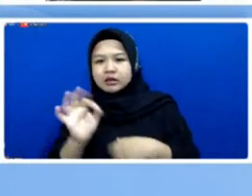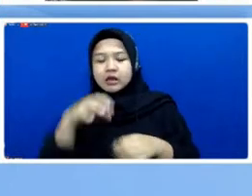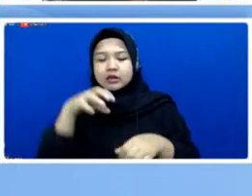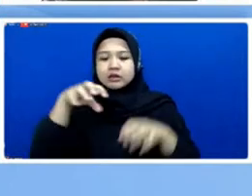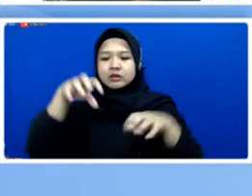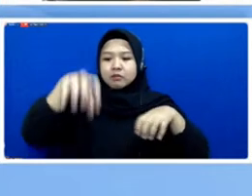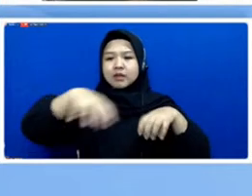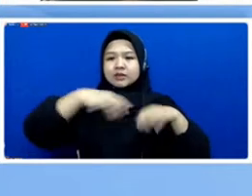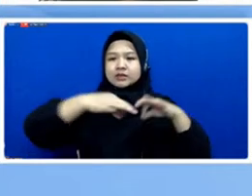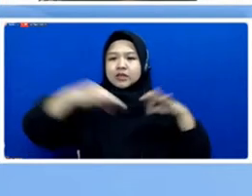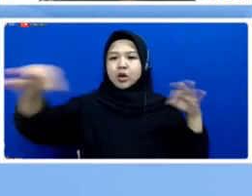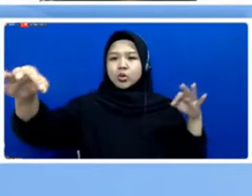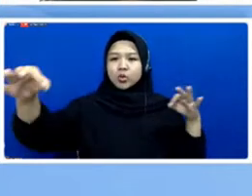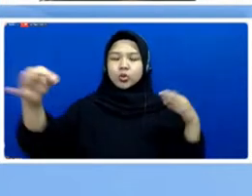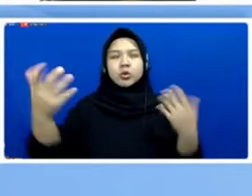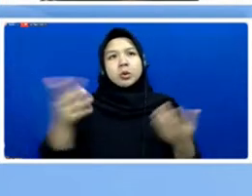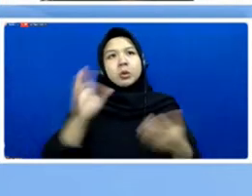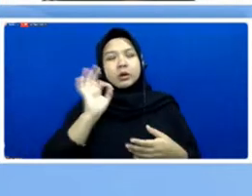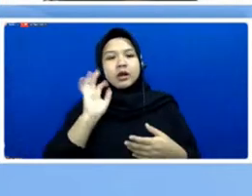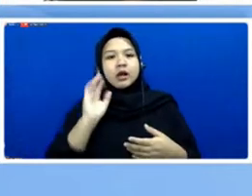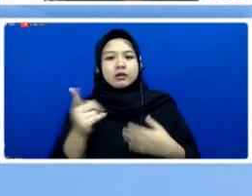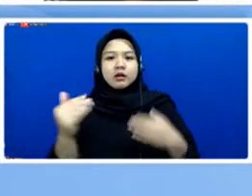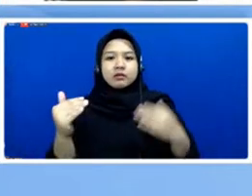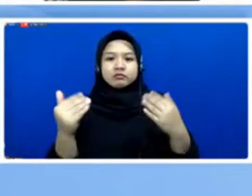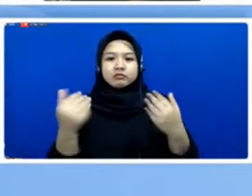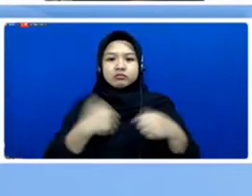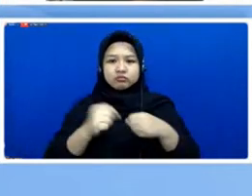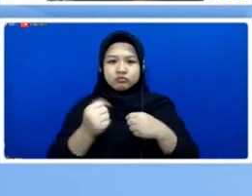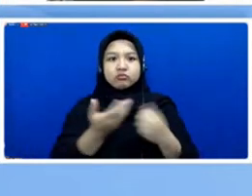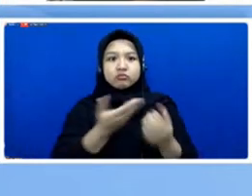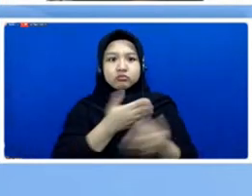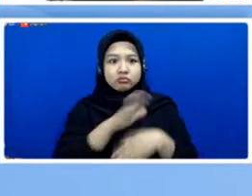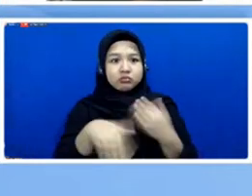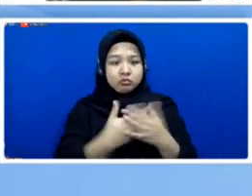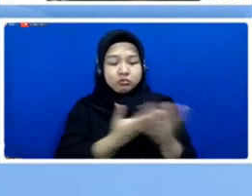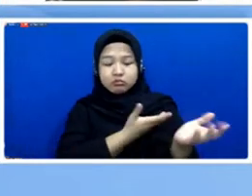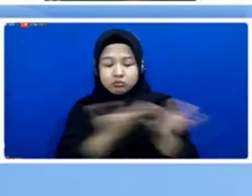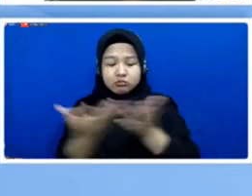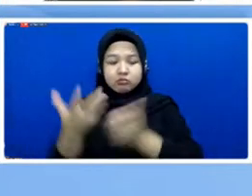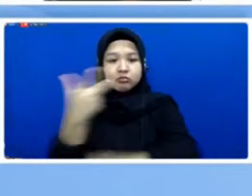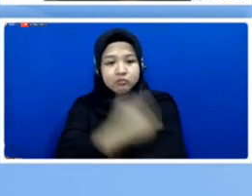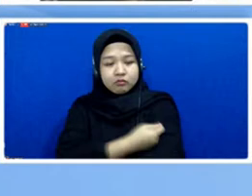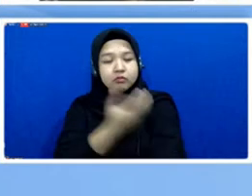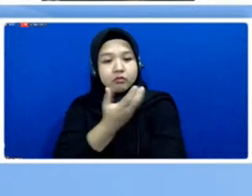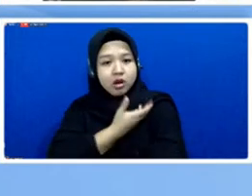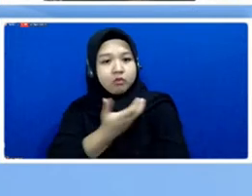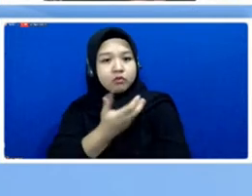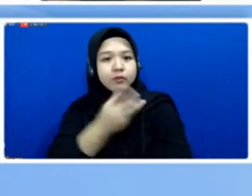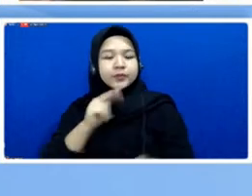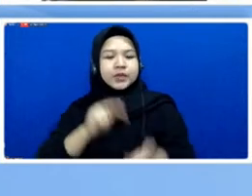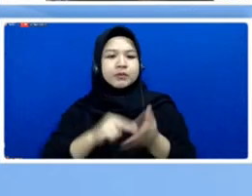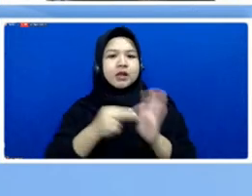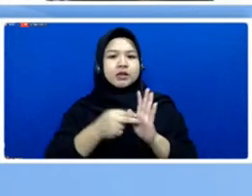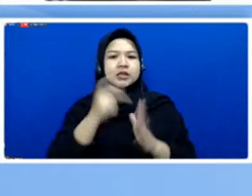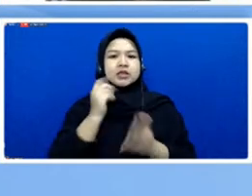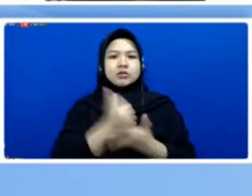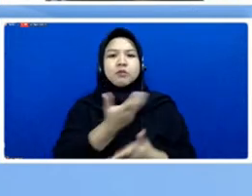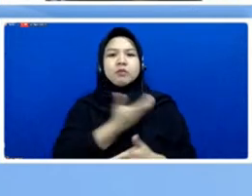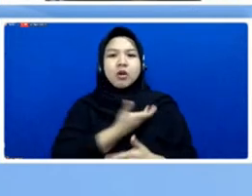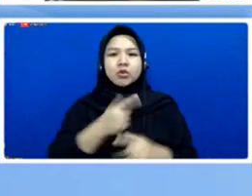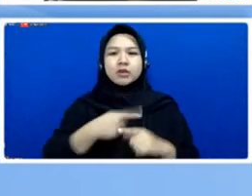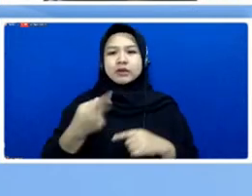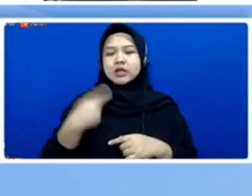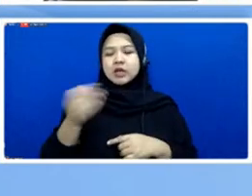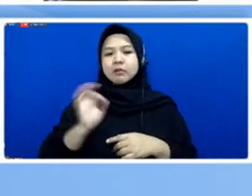Ketika saya bilang, okay, kita sediakan kendaraan, mereka semua mau gitu untuk divaksinasi. Berarti sebenarnya ada kemauan, tapi mungkin kitanya yang belum